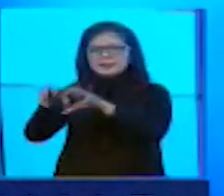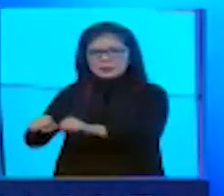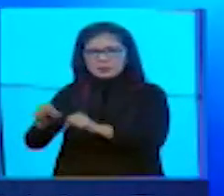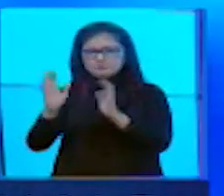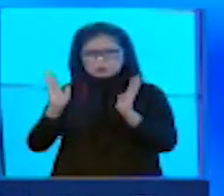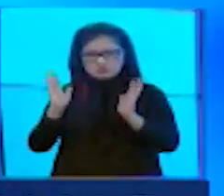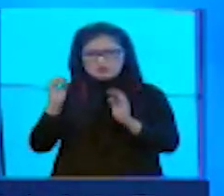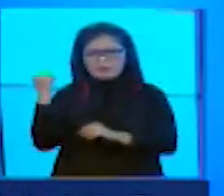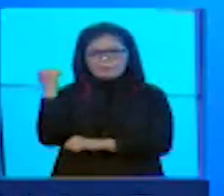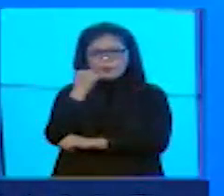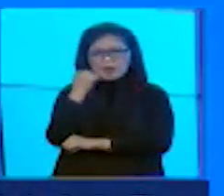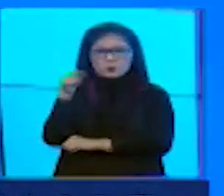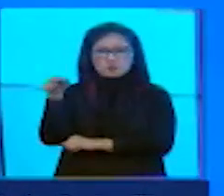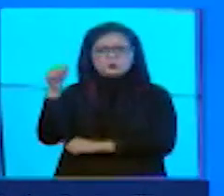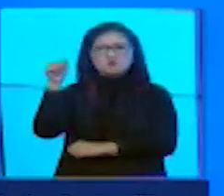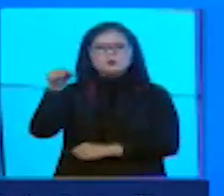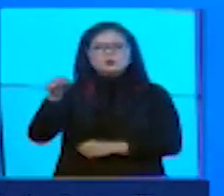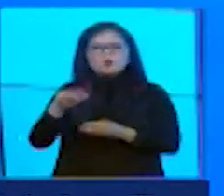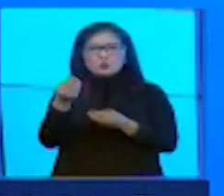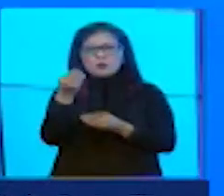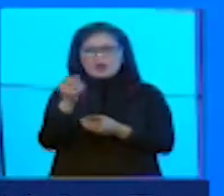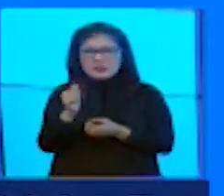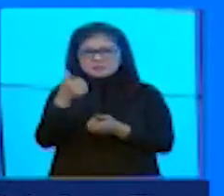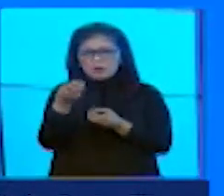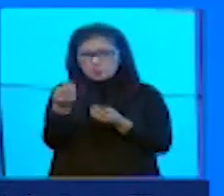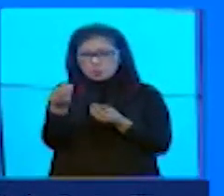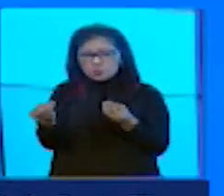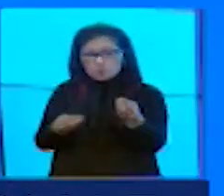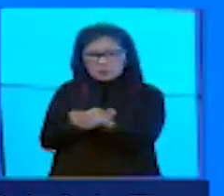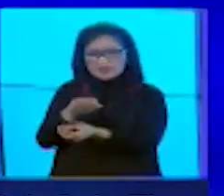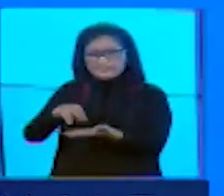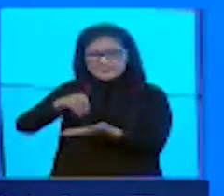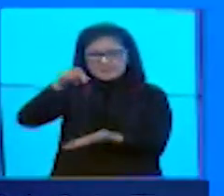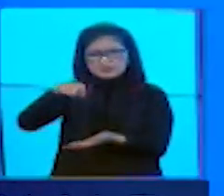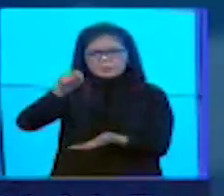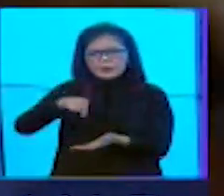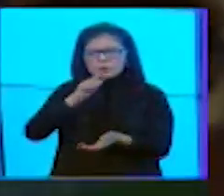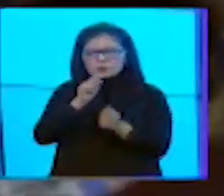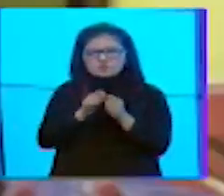hasil menukar anak dengan beras digunakan untuk berjudi online.